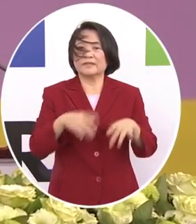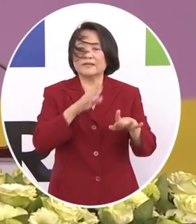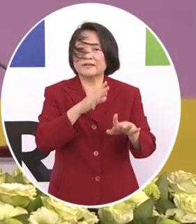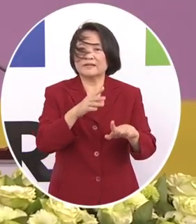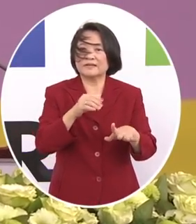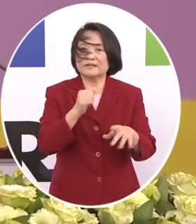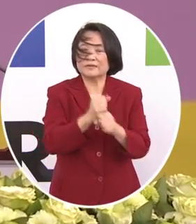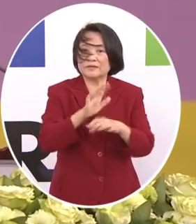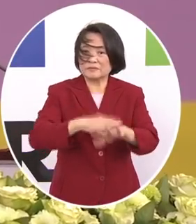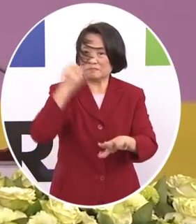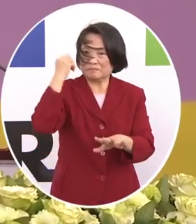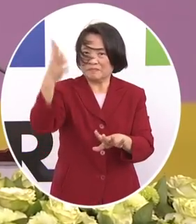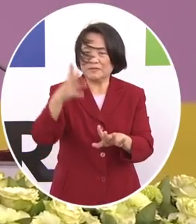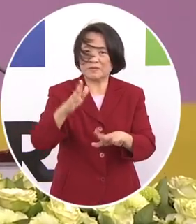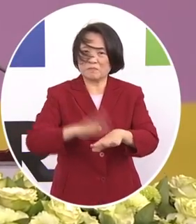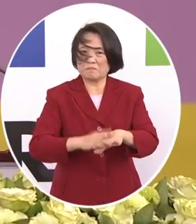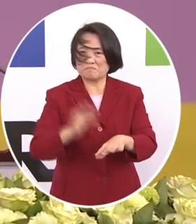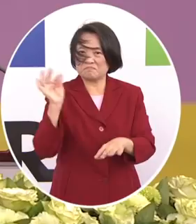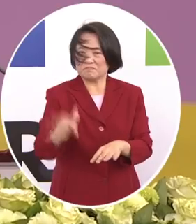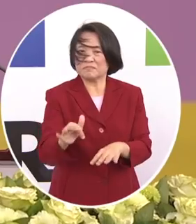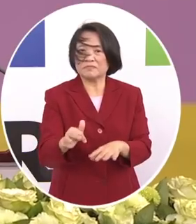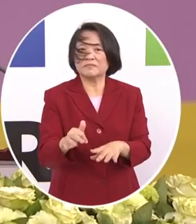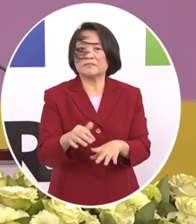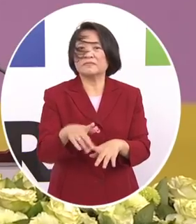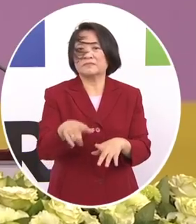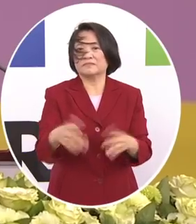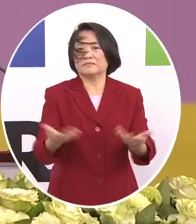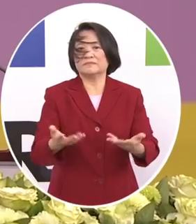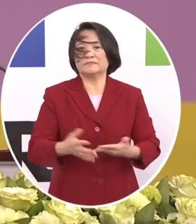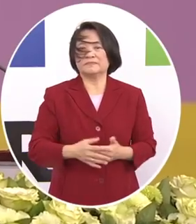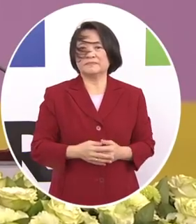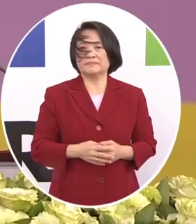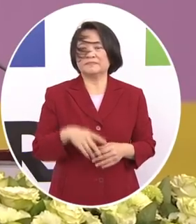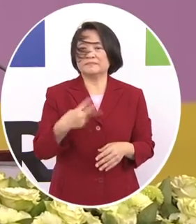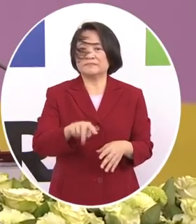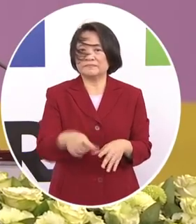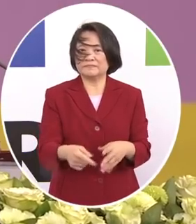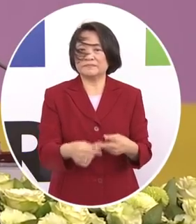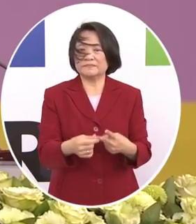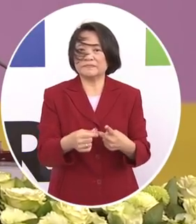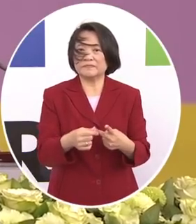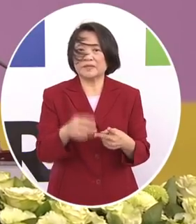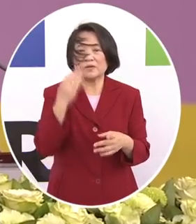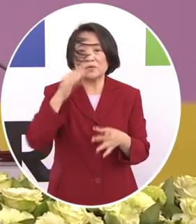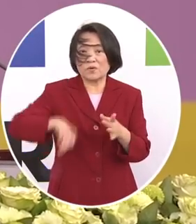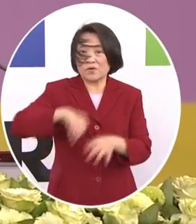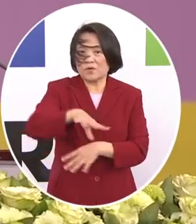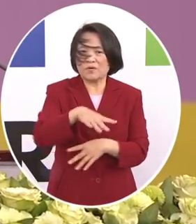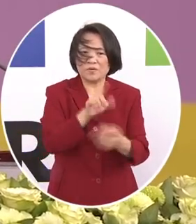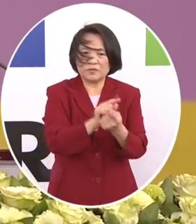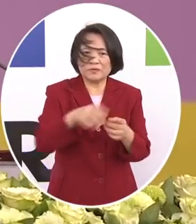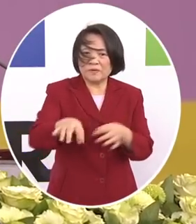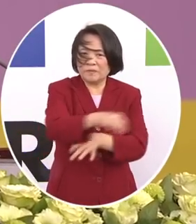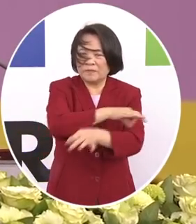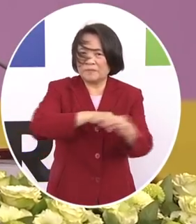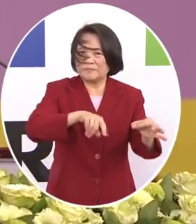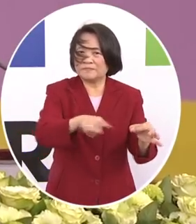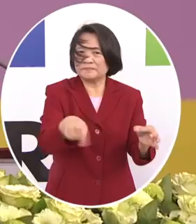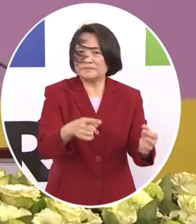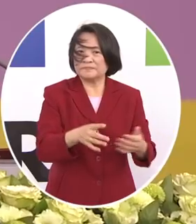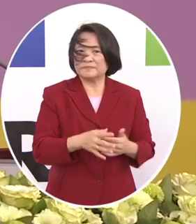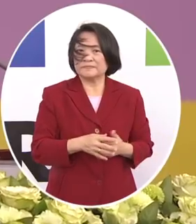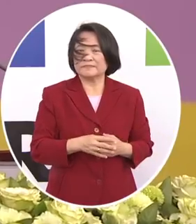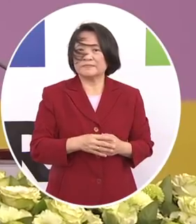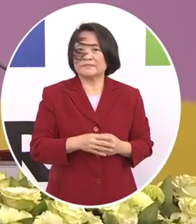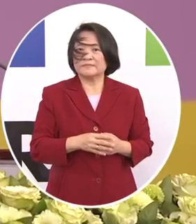全新高效率的供应链。第二，从资源及市场共享的角度，在